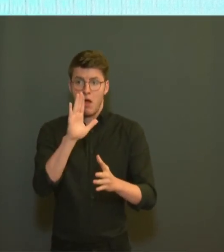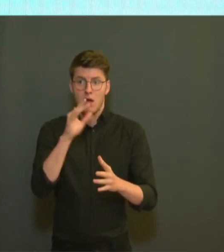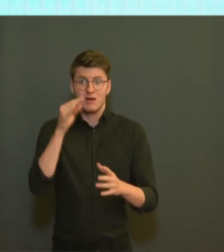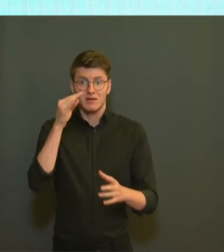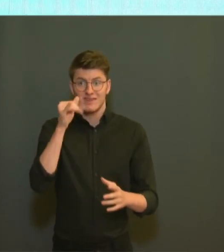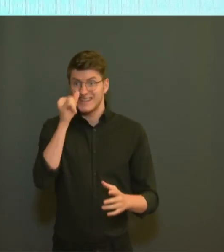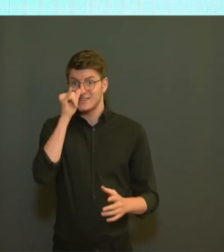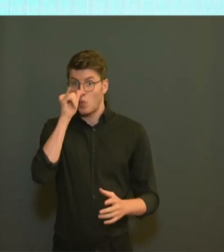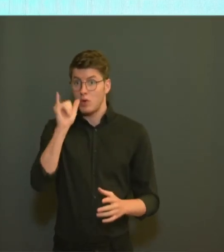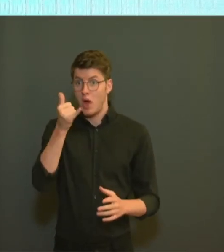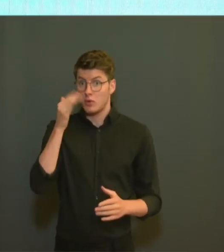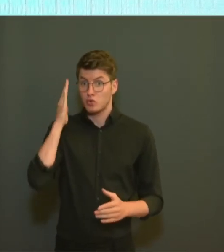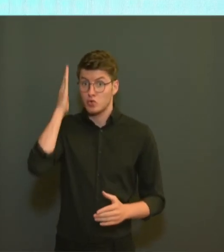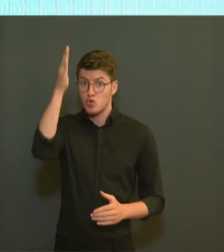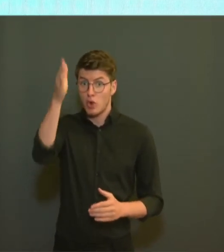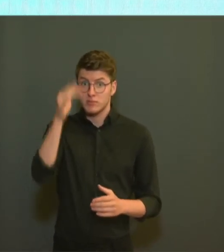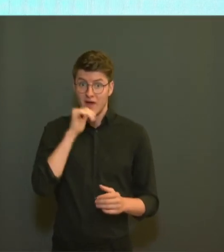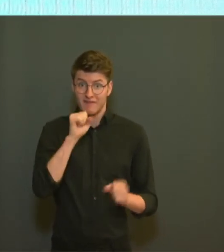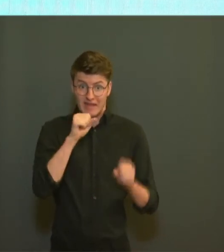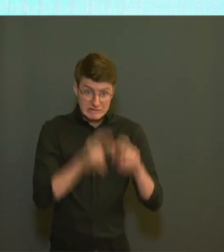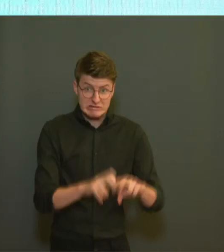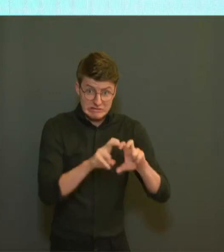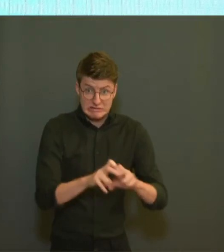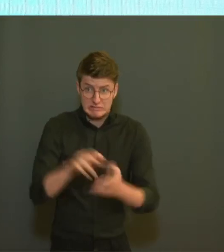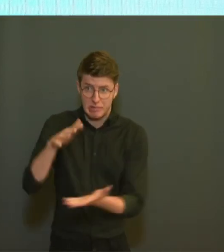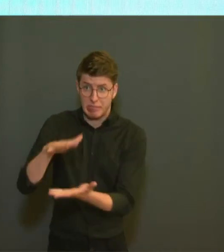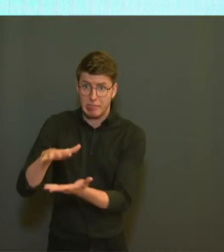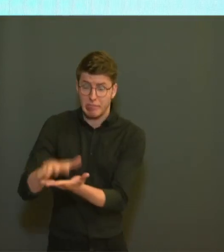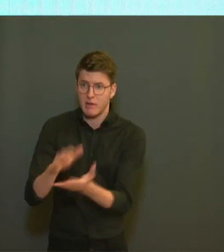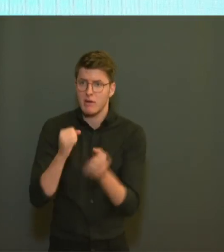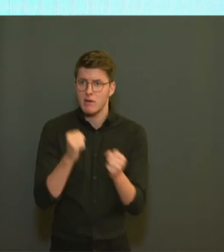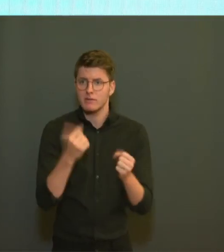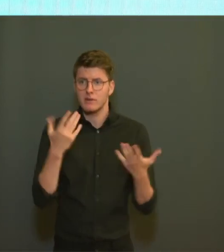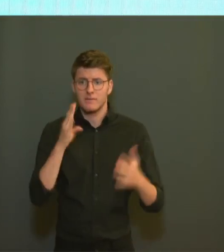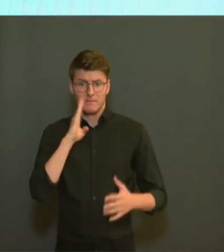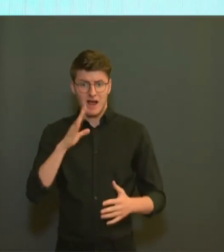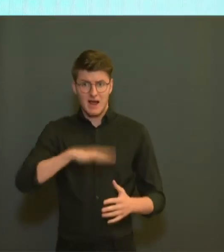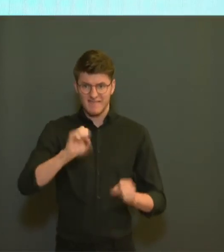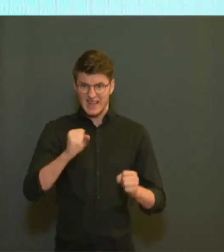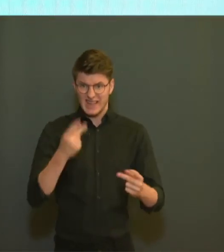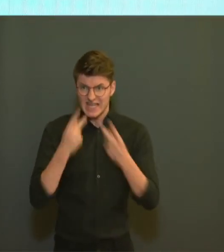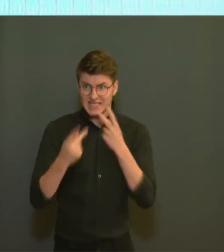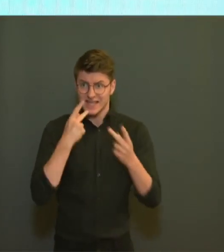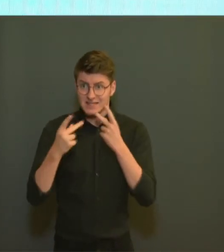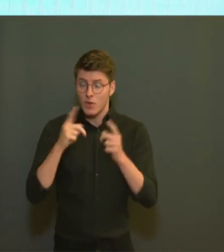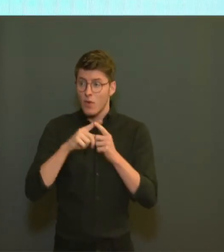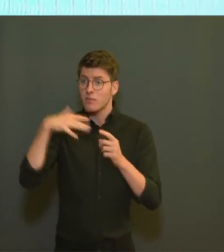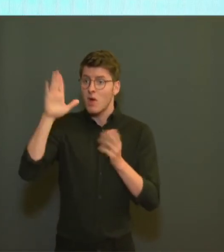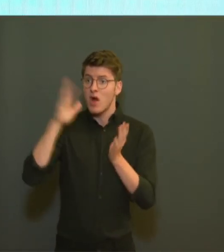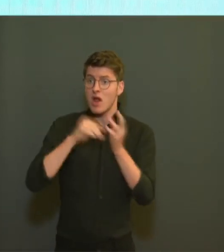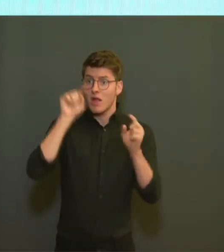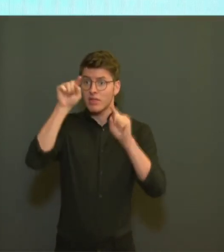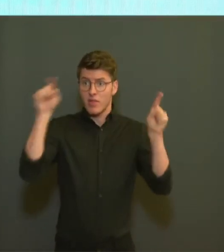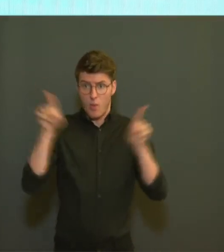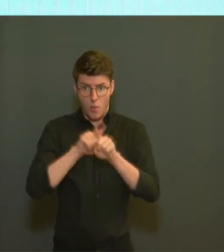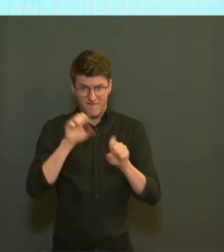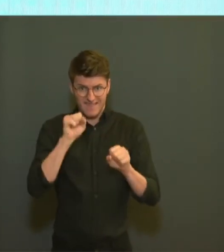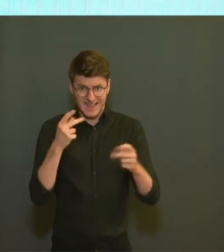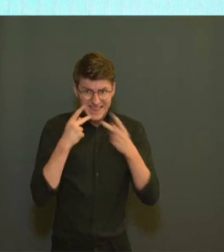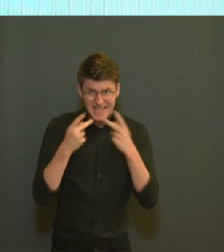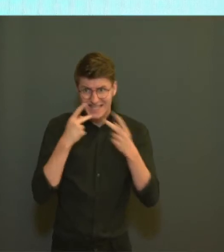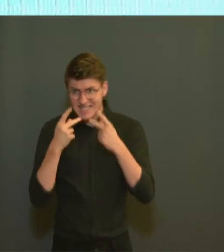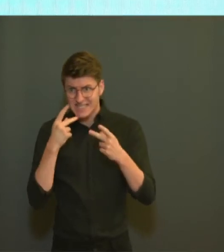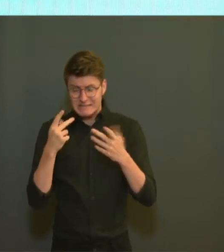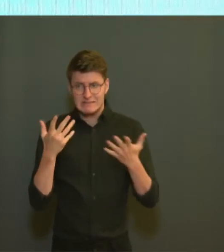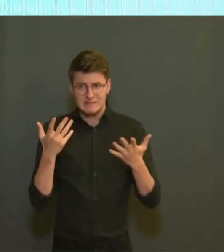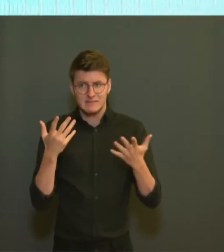toekomst. We testen op dit ogenblik al heel veel in België. Ook in het buitenland wordt veel getest. En in de toekomst gaat dit